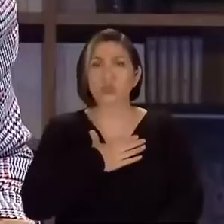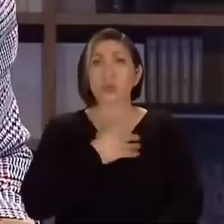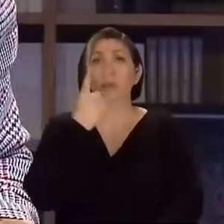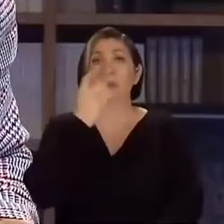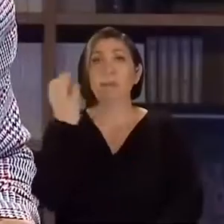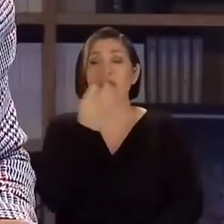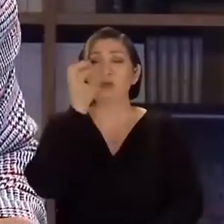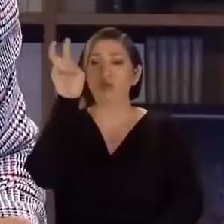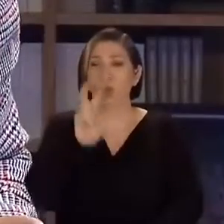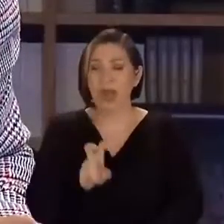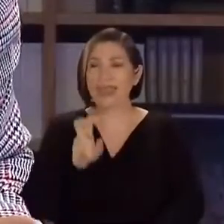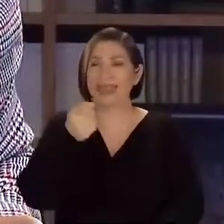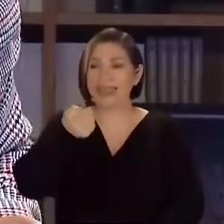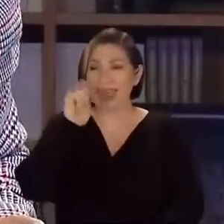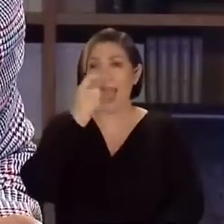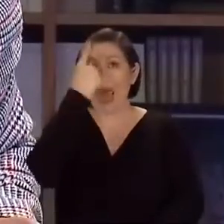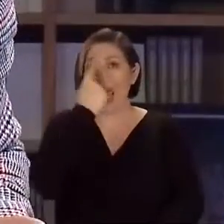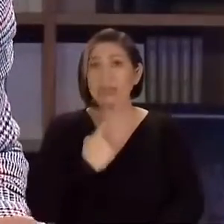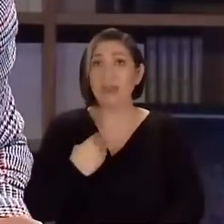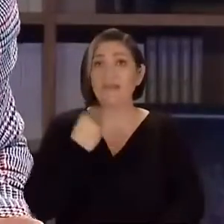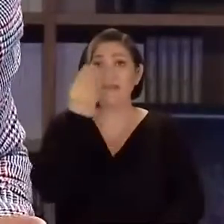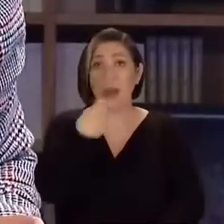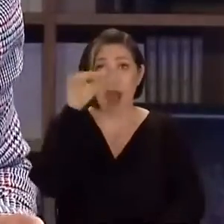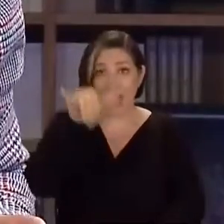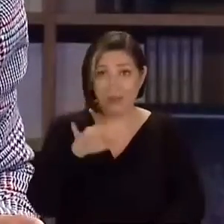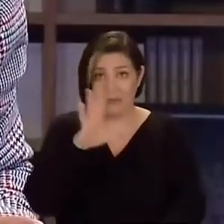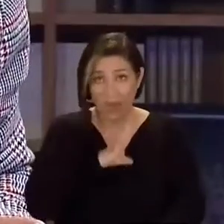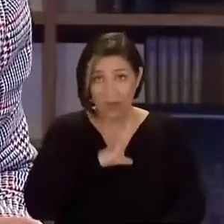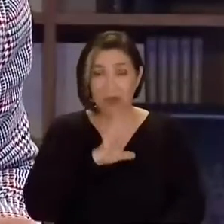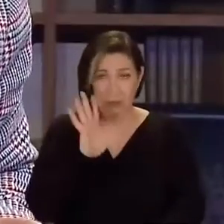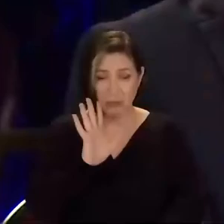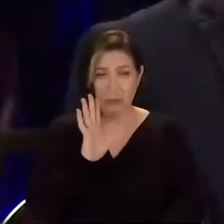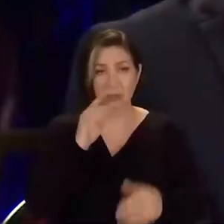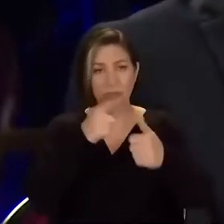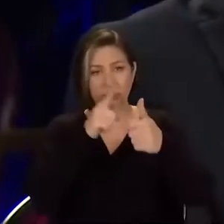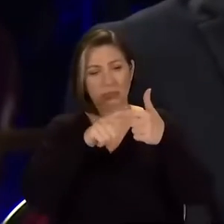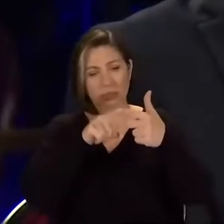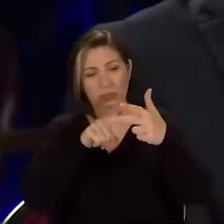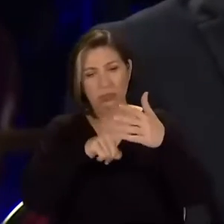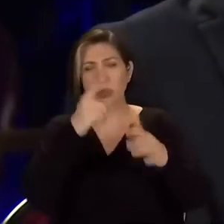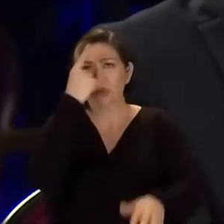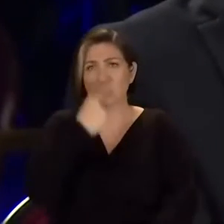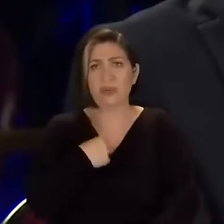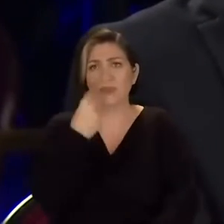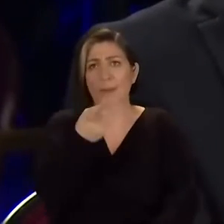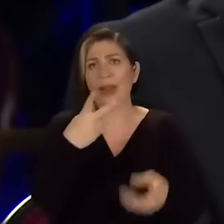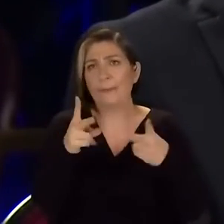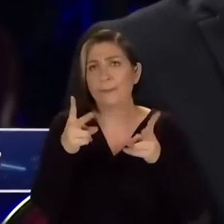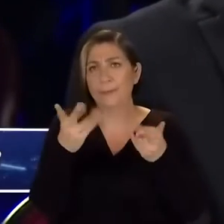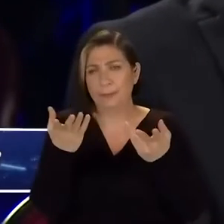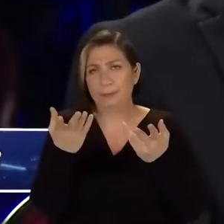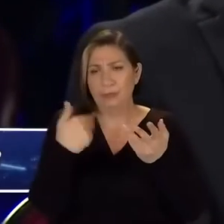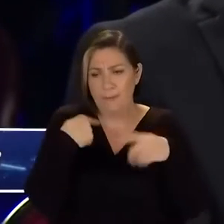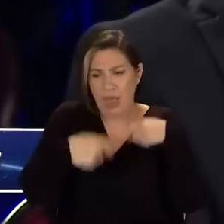1 milyar dolar krediyi size resmen verme hakkım var. Bu kriterlere uygun olarak resmen tanımlandığım